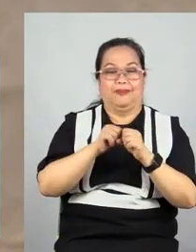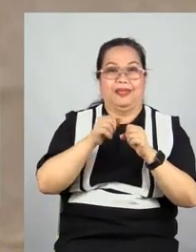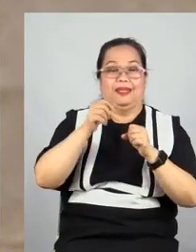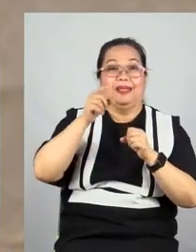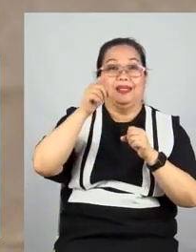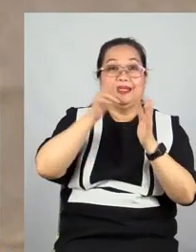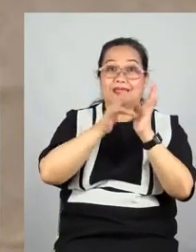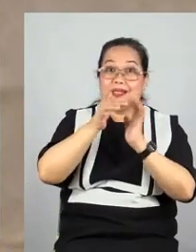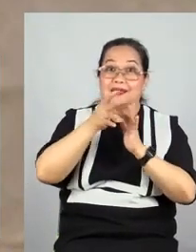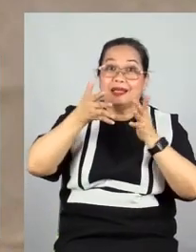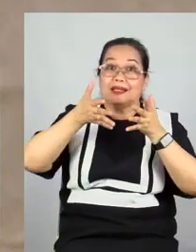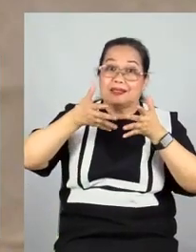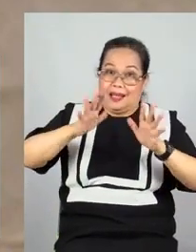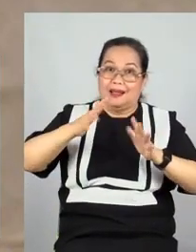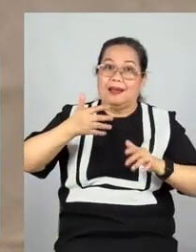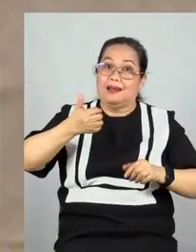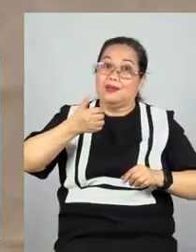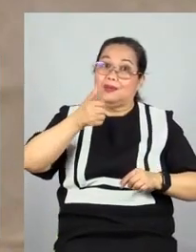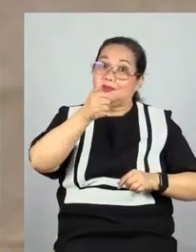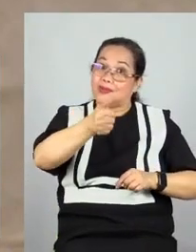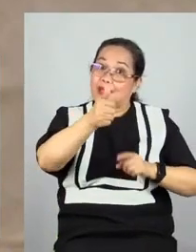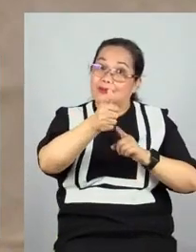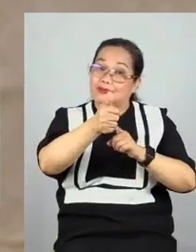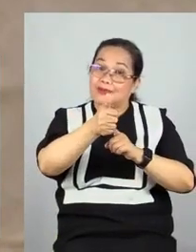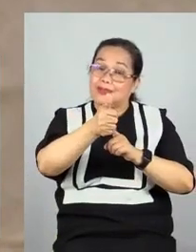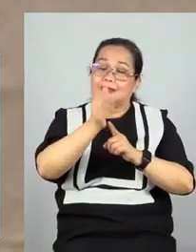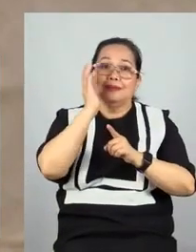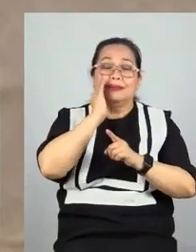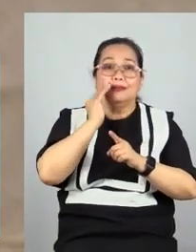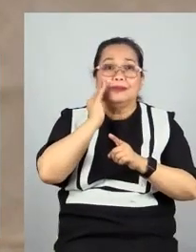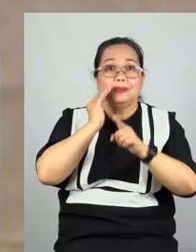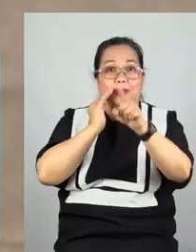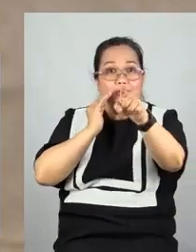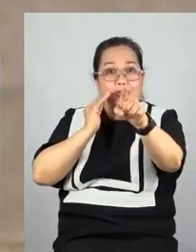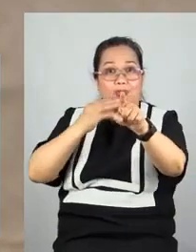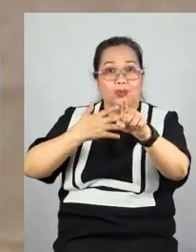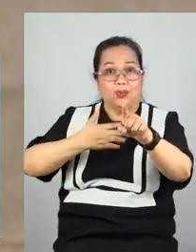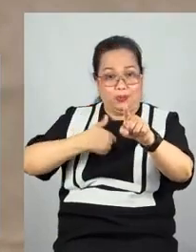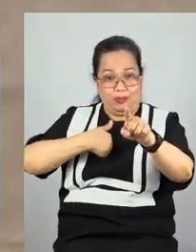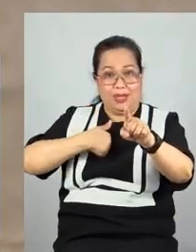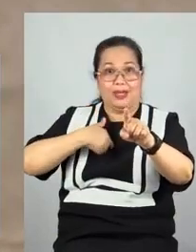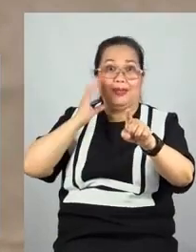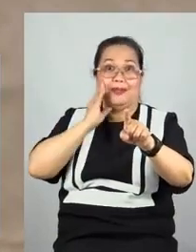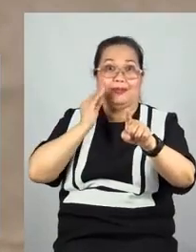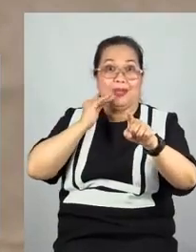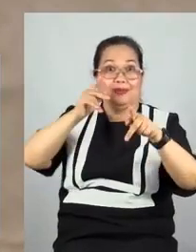Hinayaan niya ang sarili niya na maranasan ang lahat ng ating nararanasan.